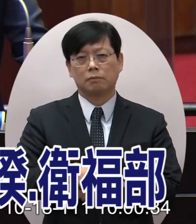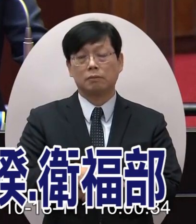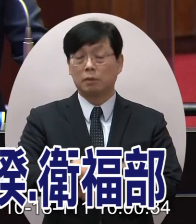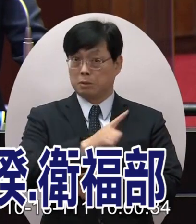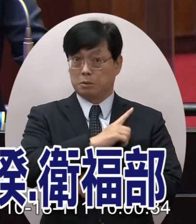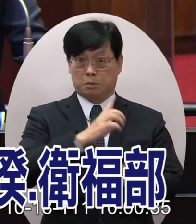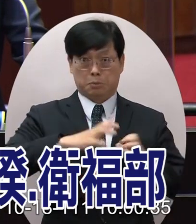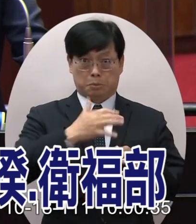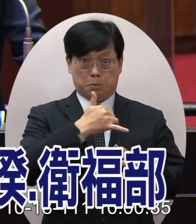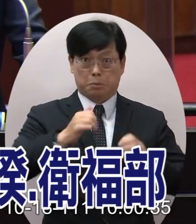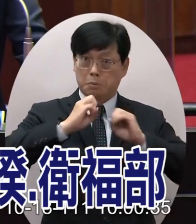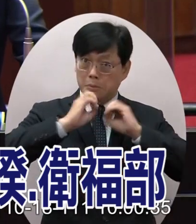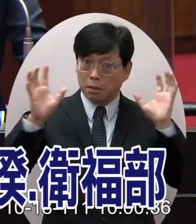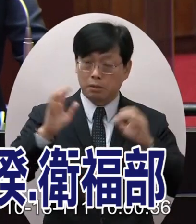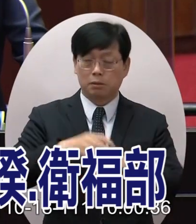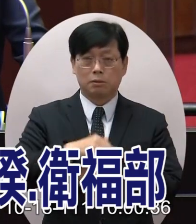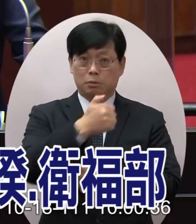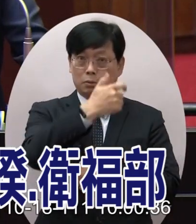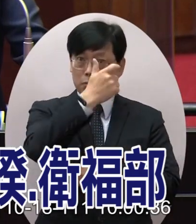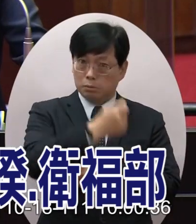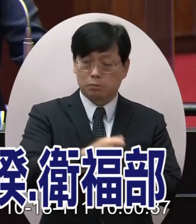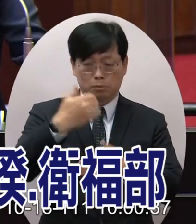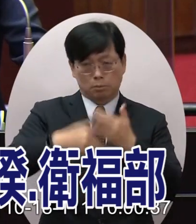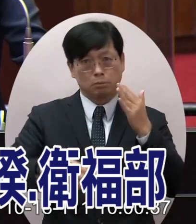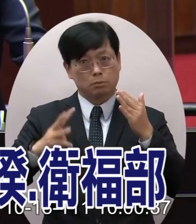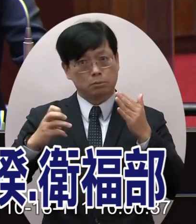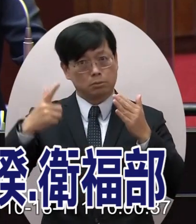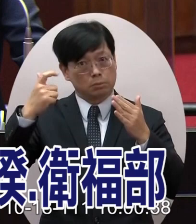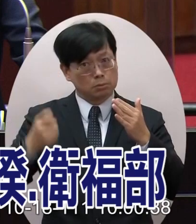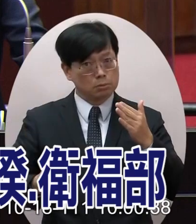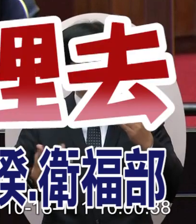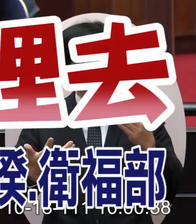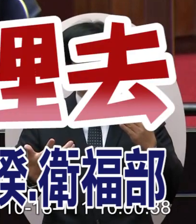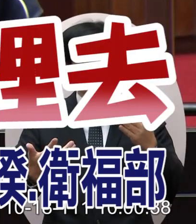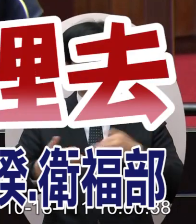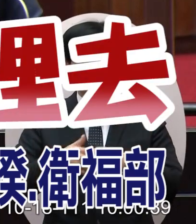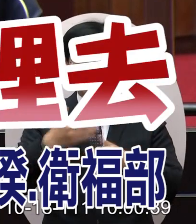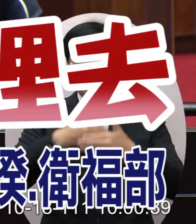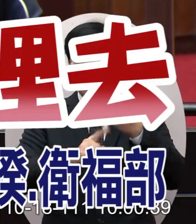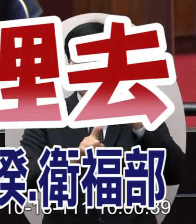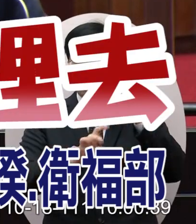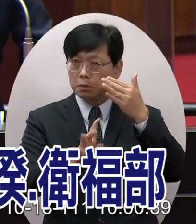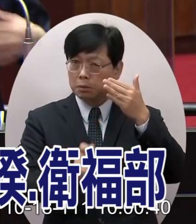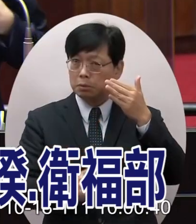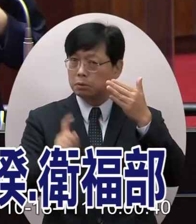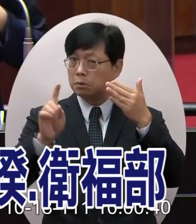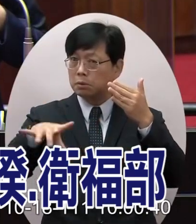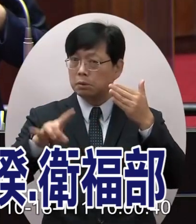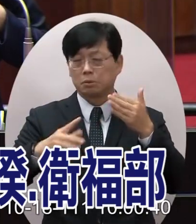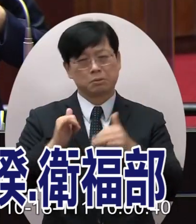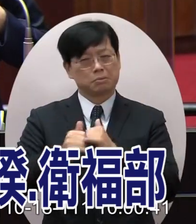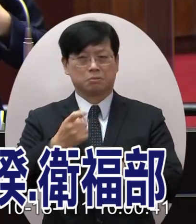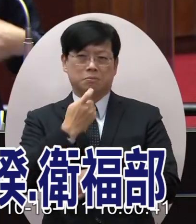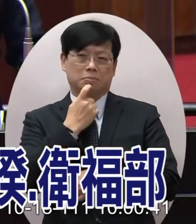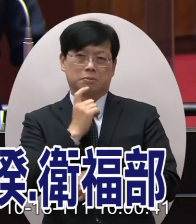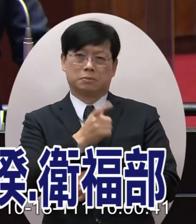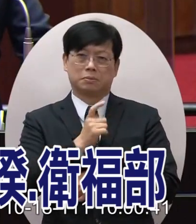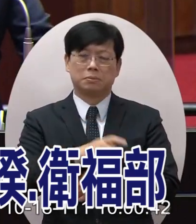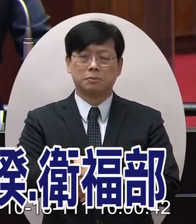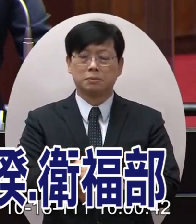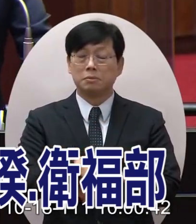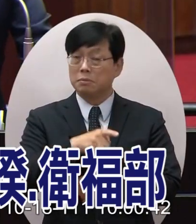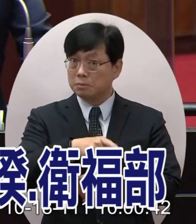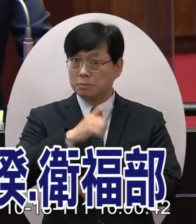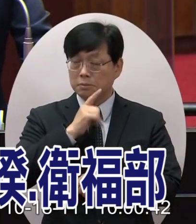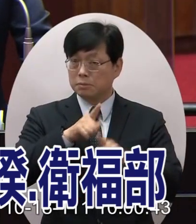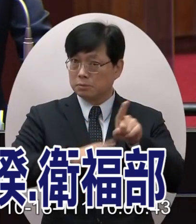的官员哈？50亿减掉36亿，剩下的钱到哪里去？所以民间才会讲说，哎，你